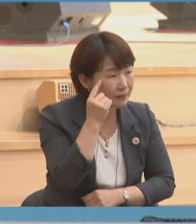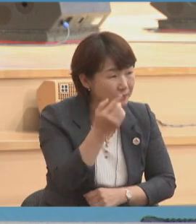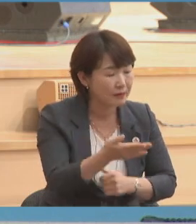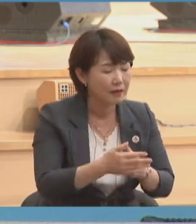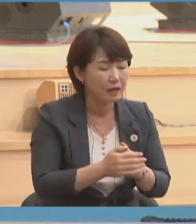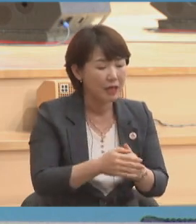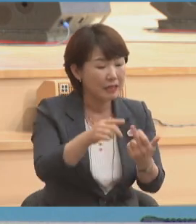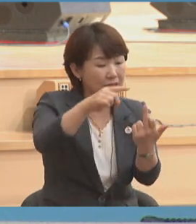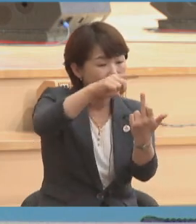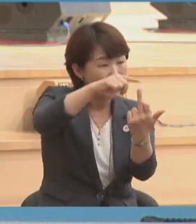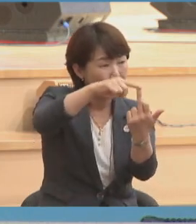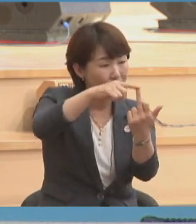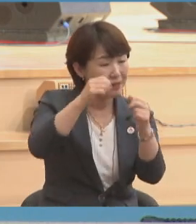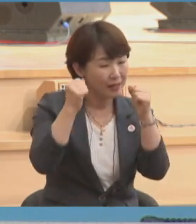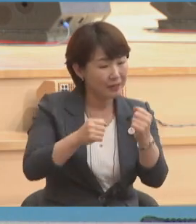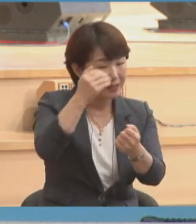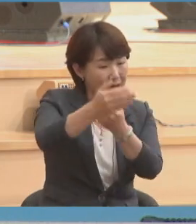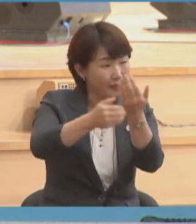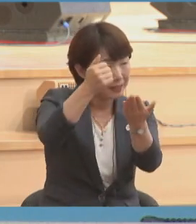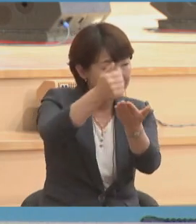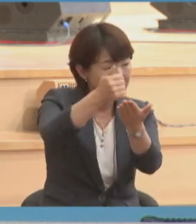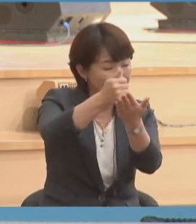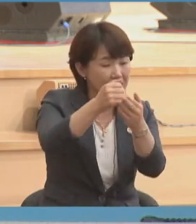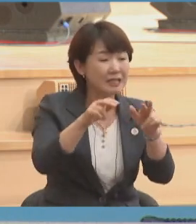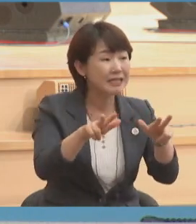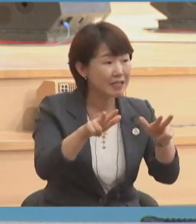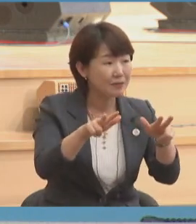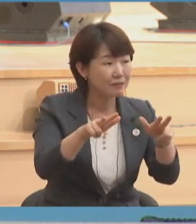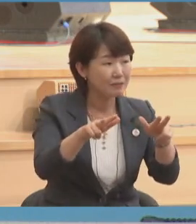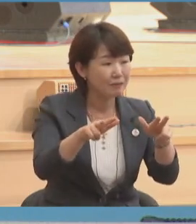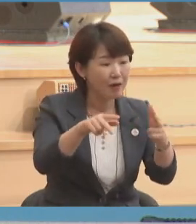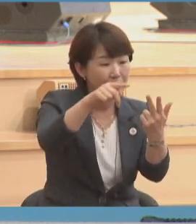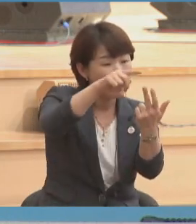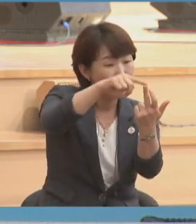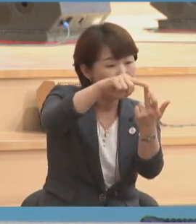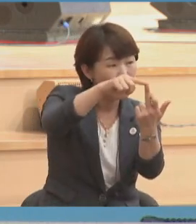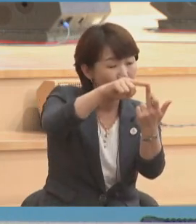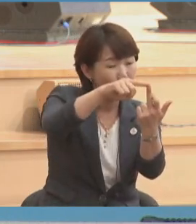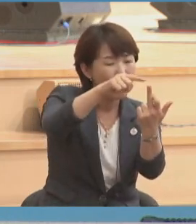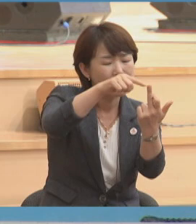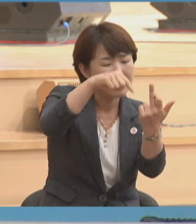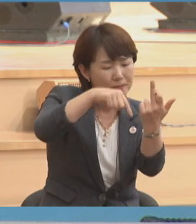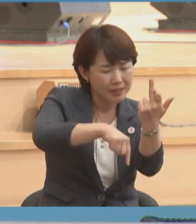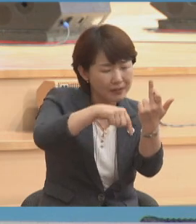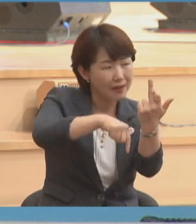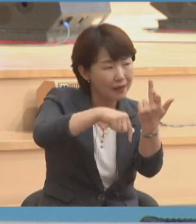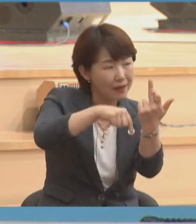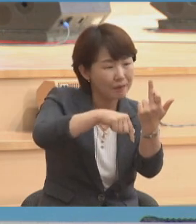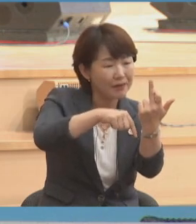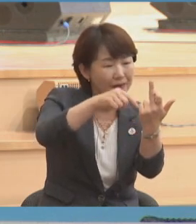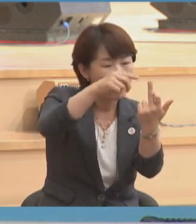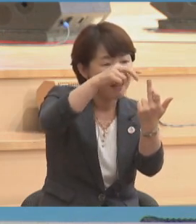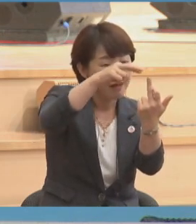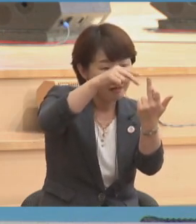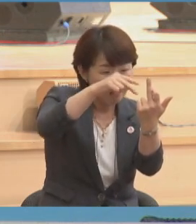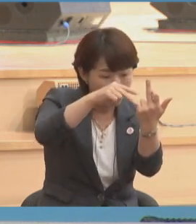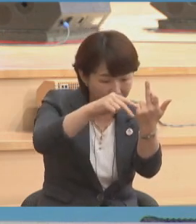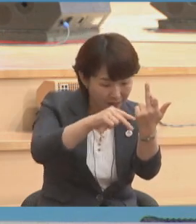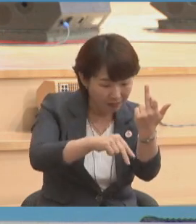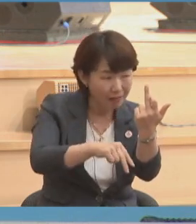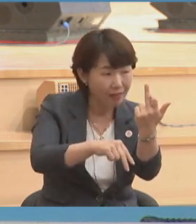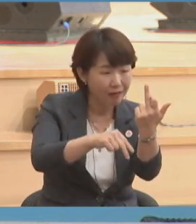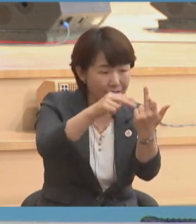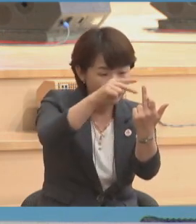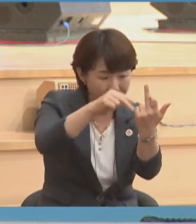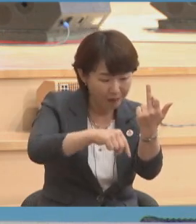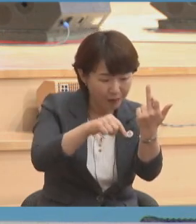산 꼭대기에 계신 하나님이 지금 이곳에 산기슭에 내려오셨다면